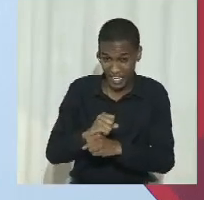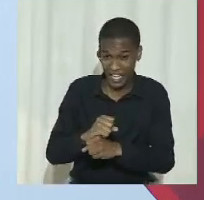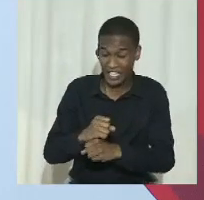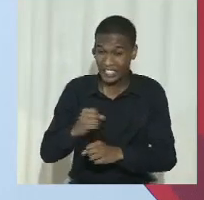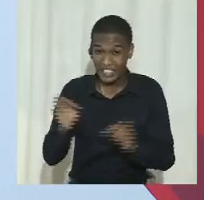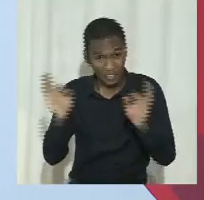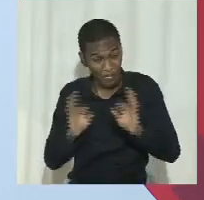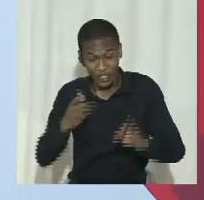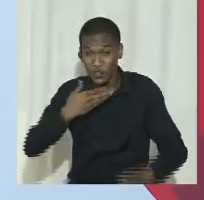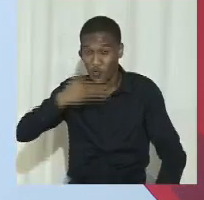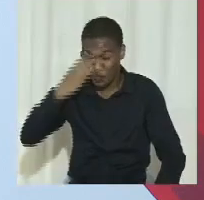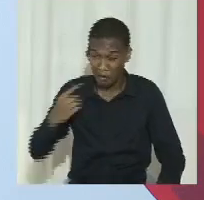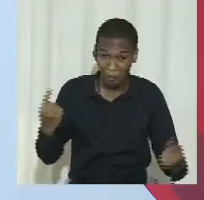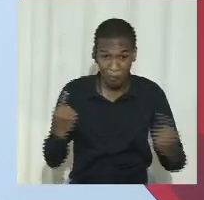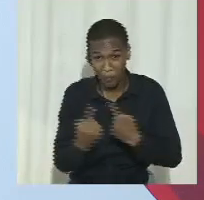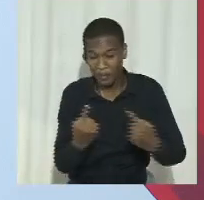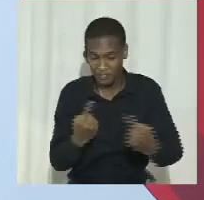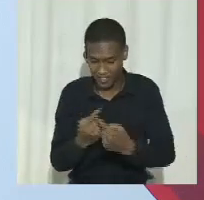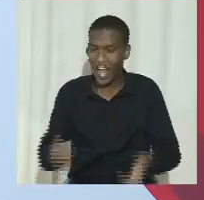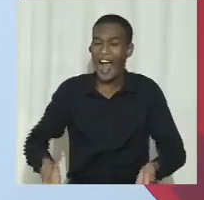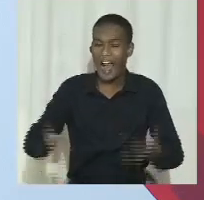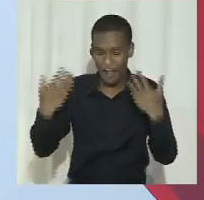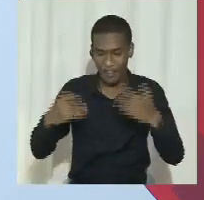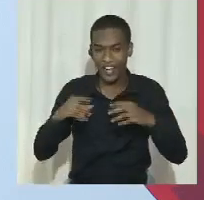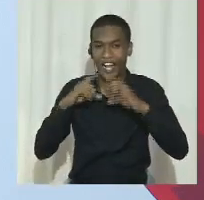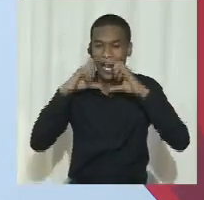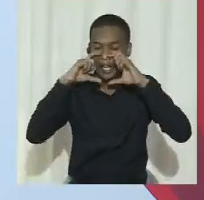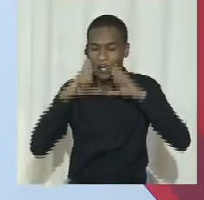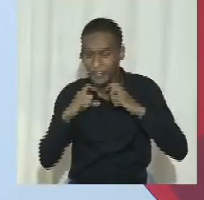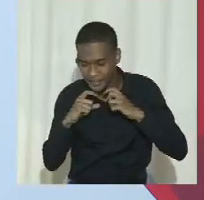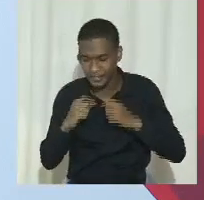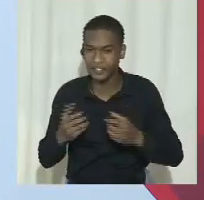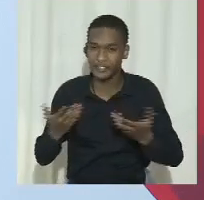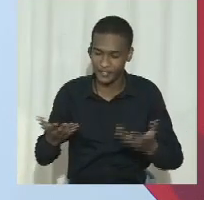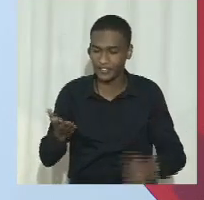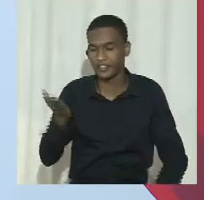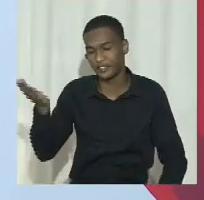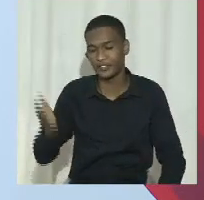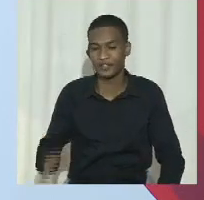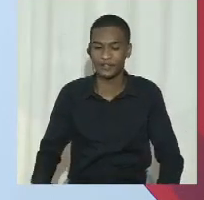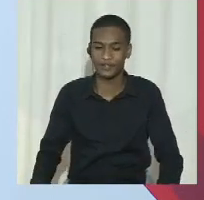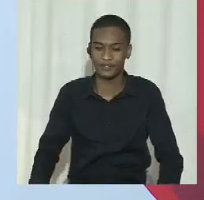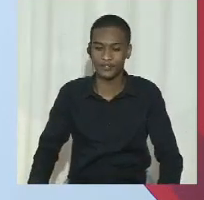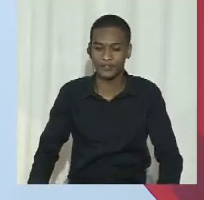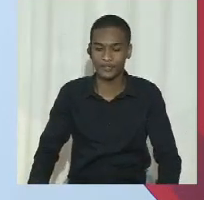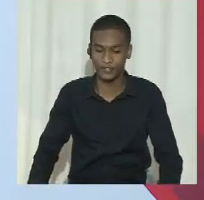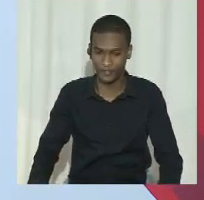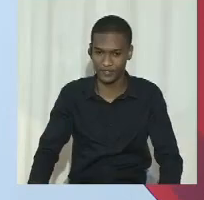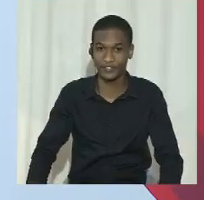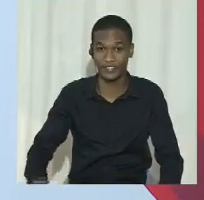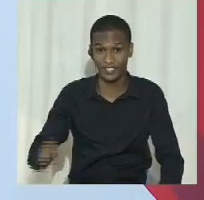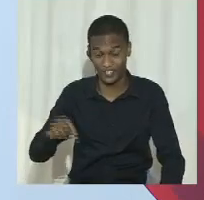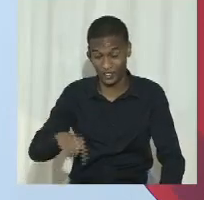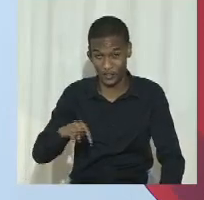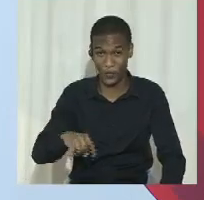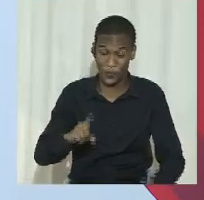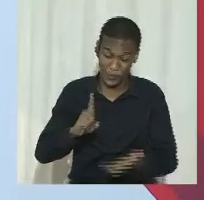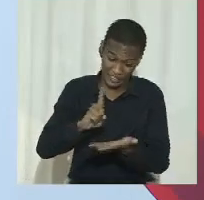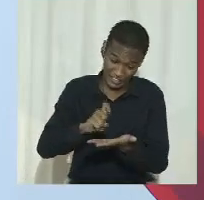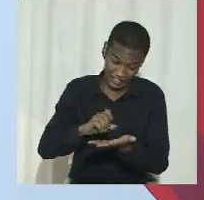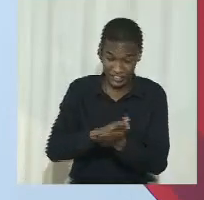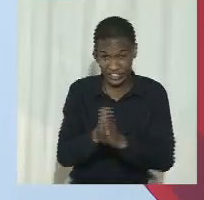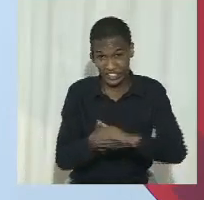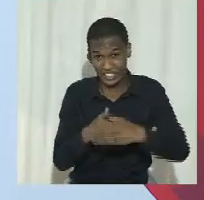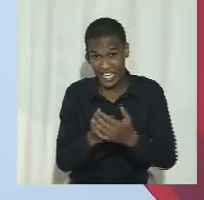tsy manao an'izay arovava orona izay araka ny voalazan'ny mpitsabo teo iny. Fa ny fampiasana ny gel